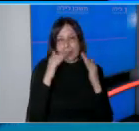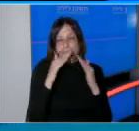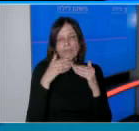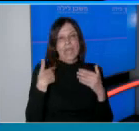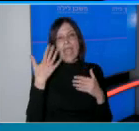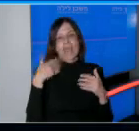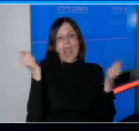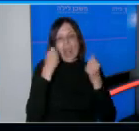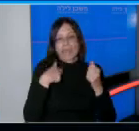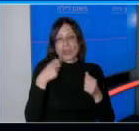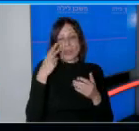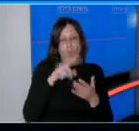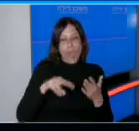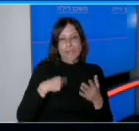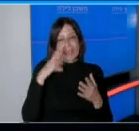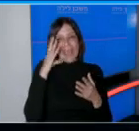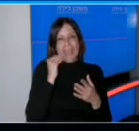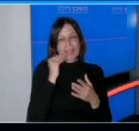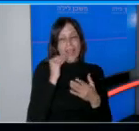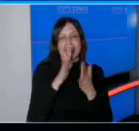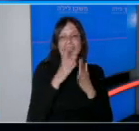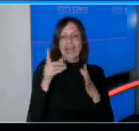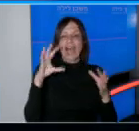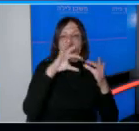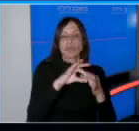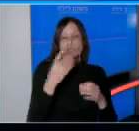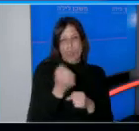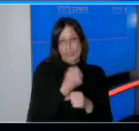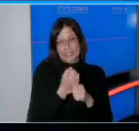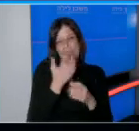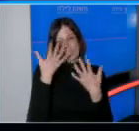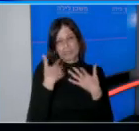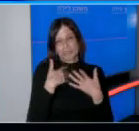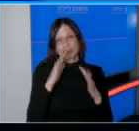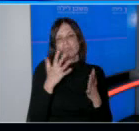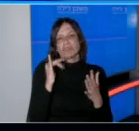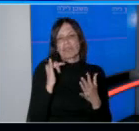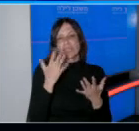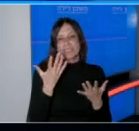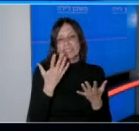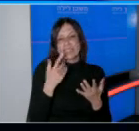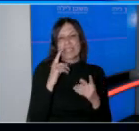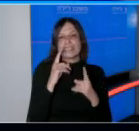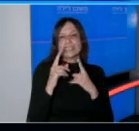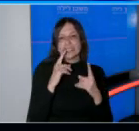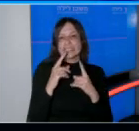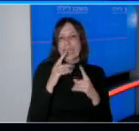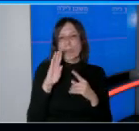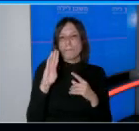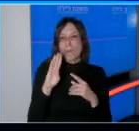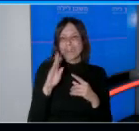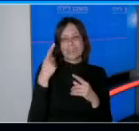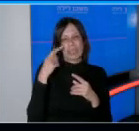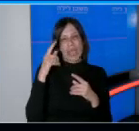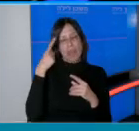בהלם כשאני קורא ונהנה מהספר, מהחיבורים שאת עושה. אז בואי ספרי לנו, מה זה בעצם, מה זה שיח דומסטי והמצאת